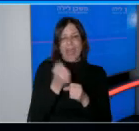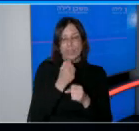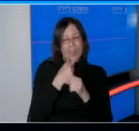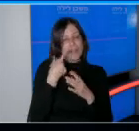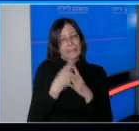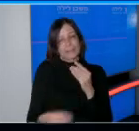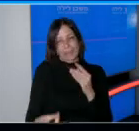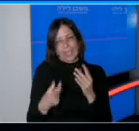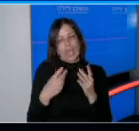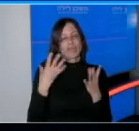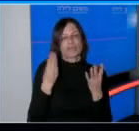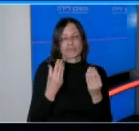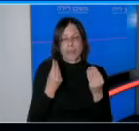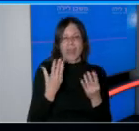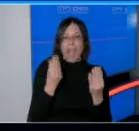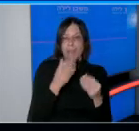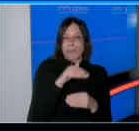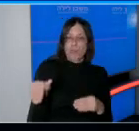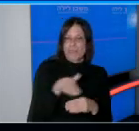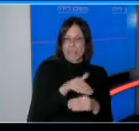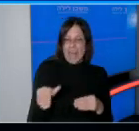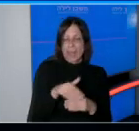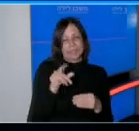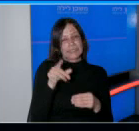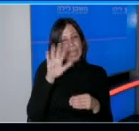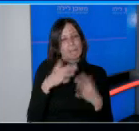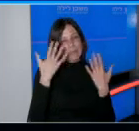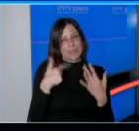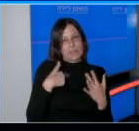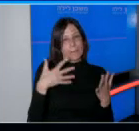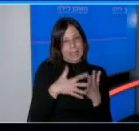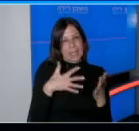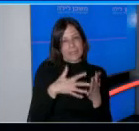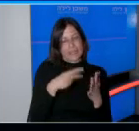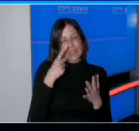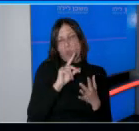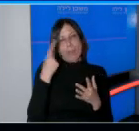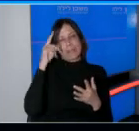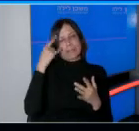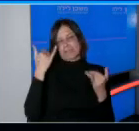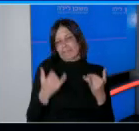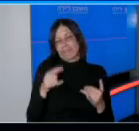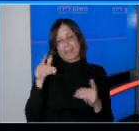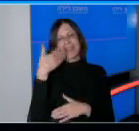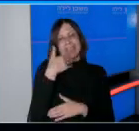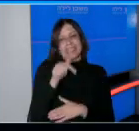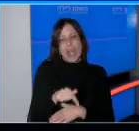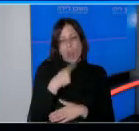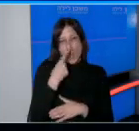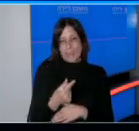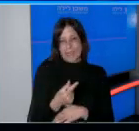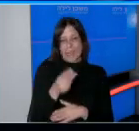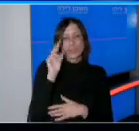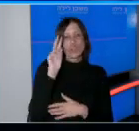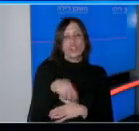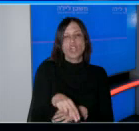מפה עד הודעה חדשה, מלא מובטלים, זה המספרים שגם אני קראתי וגם אני בדקתי, זה לא אני ואתה ממציאים אותם, זה מדינת ישראל אומרת.